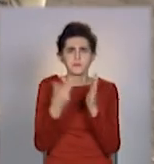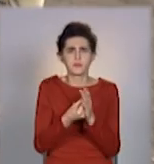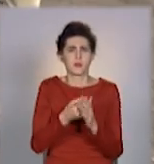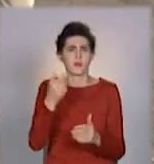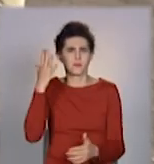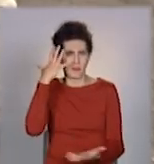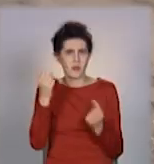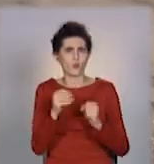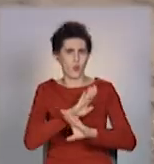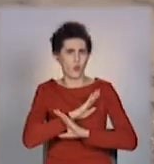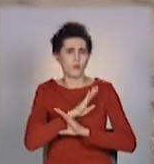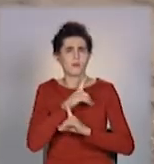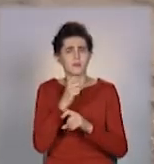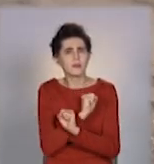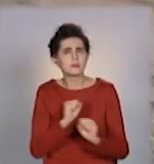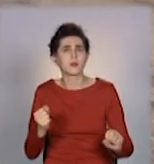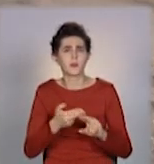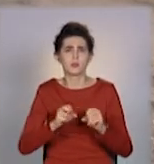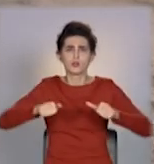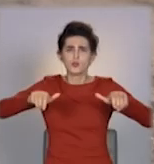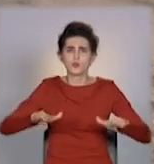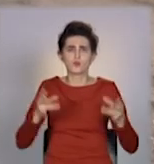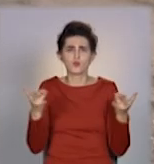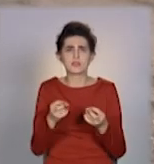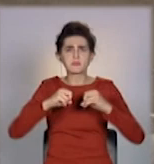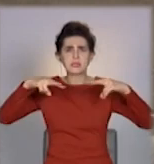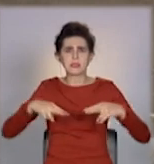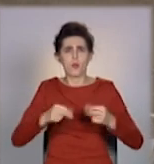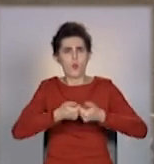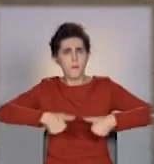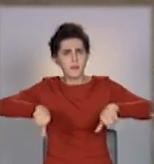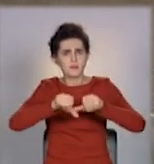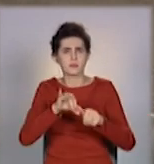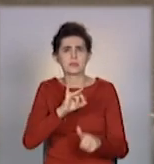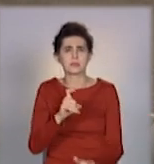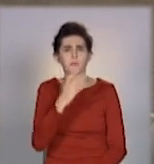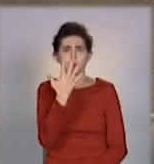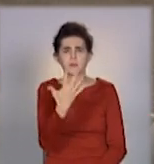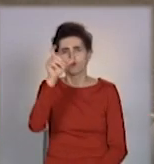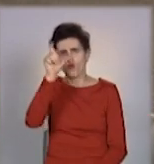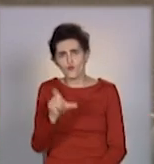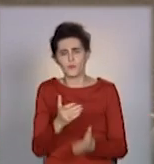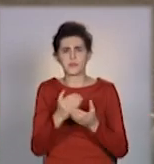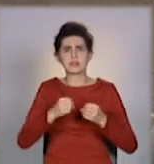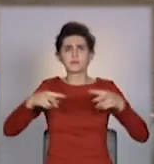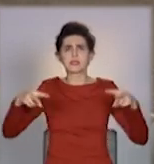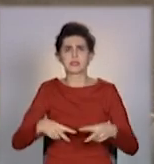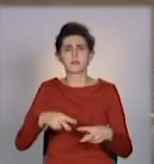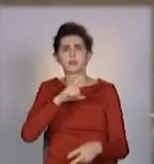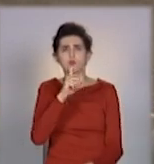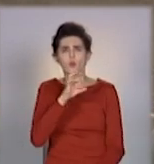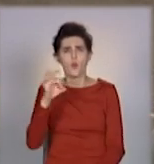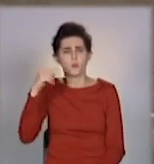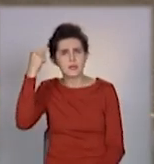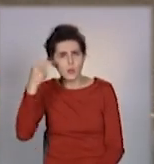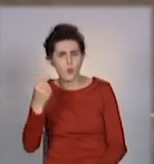може. Таке рішення приймає лише комісія з 5 осіб. Це кінолог, це зоопсихолог, це